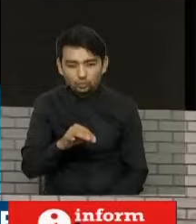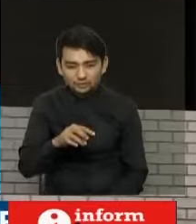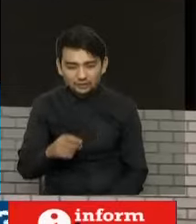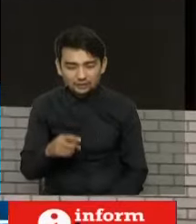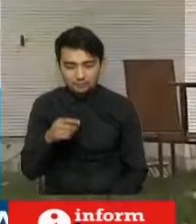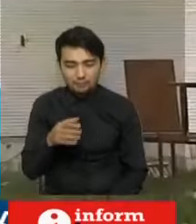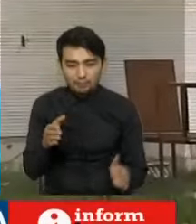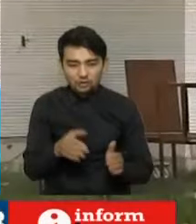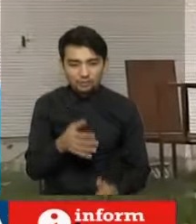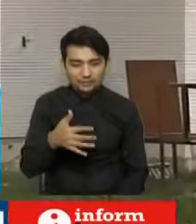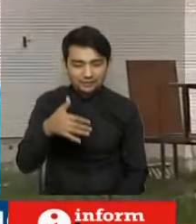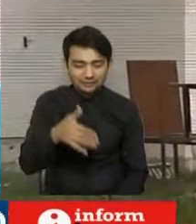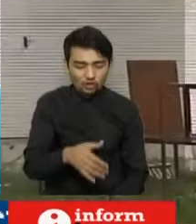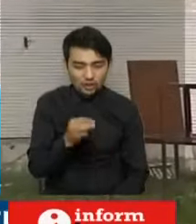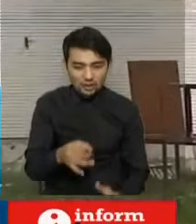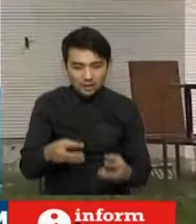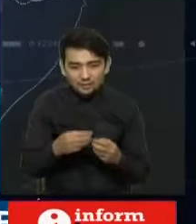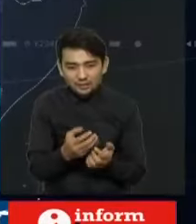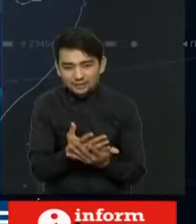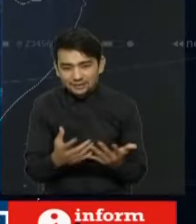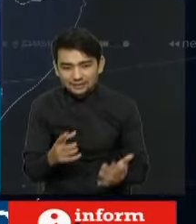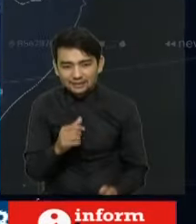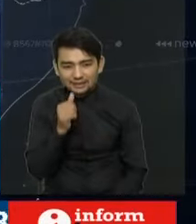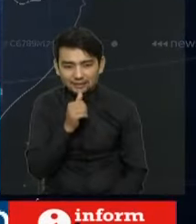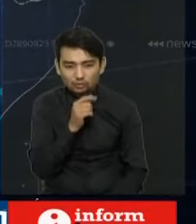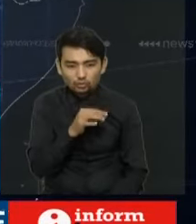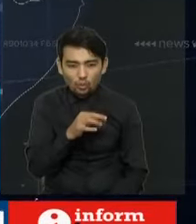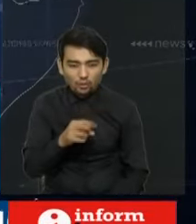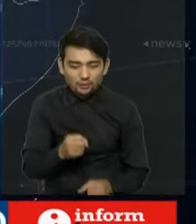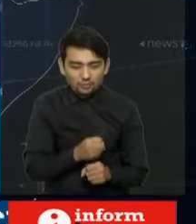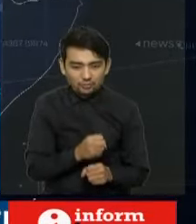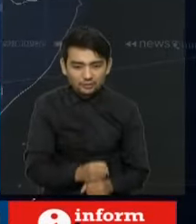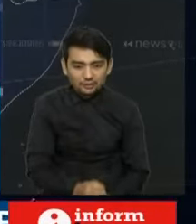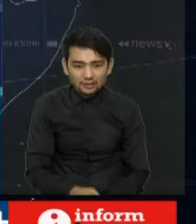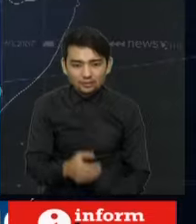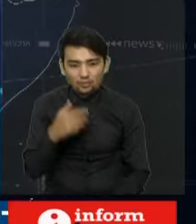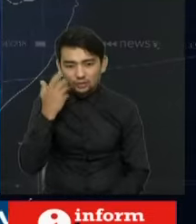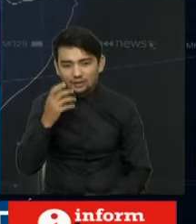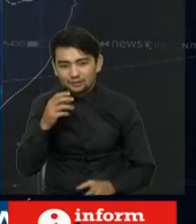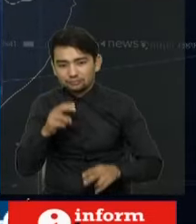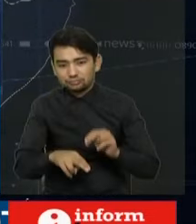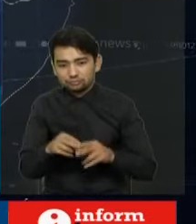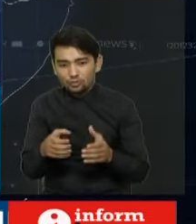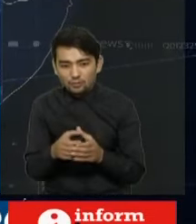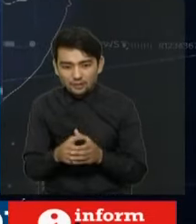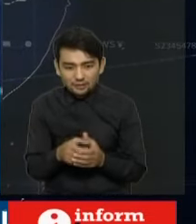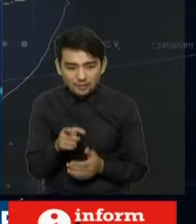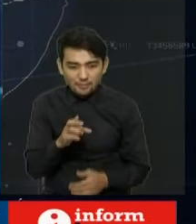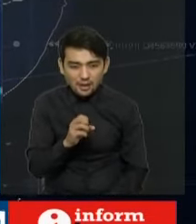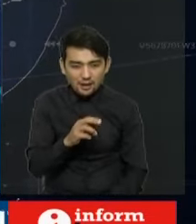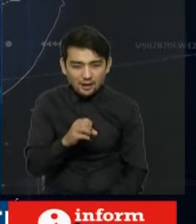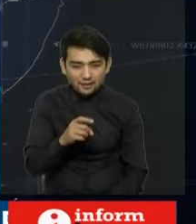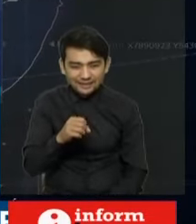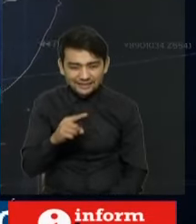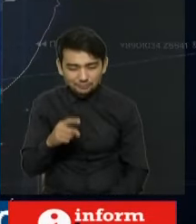50 тысяч. Остальные в так называемой серой зоне. Когда застройщик приходит в законные механизмы, вот мы как КЖК, к примеру, за наши